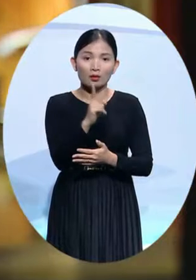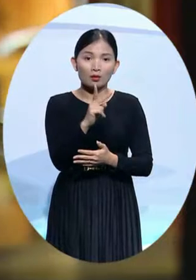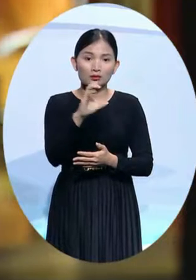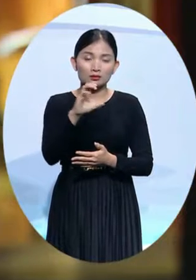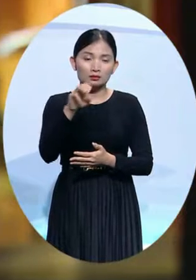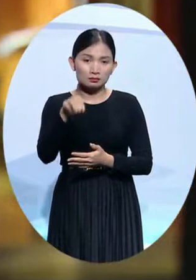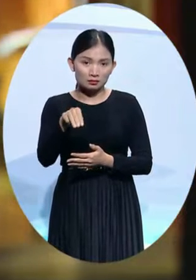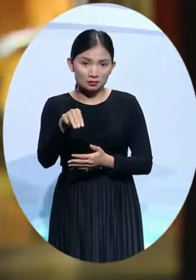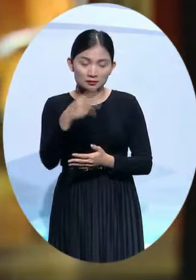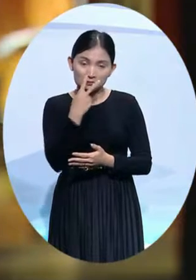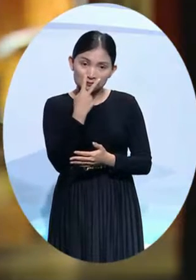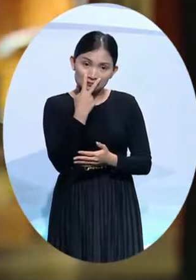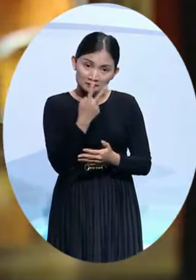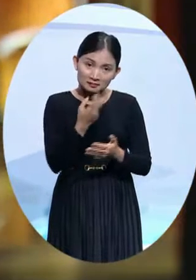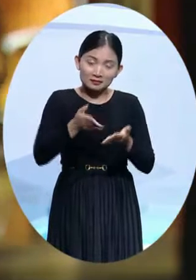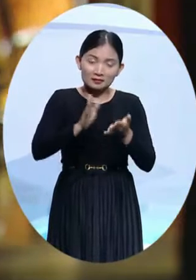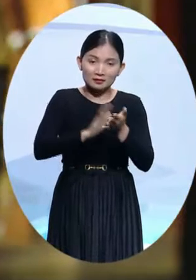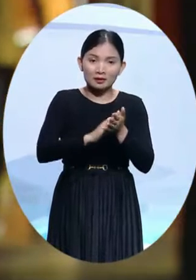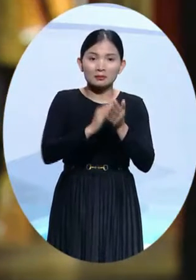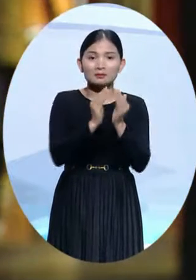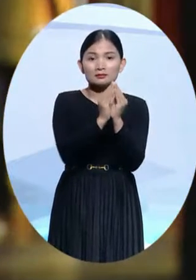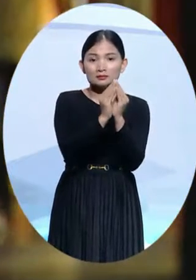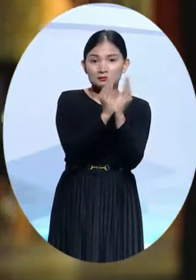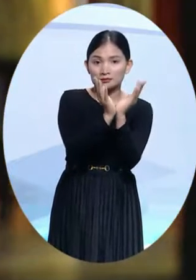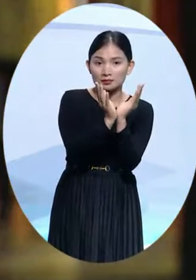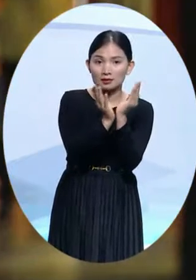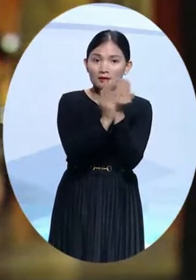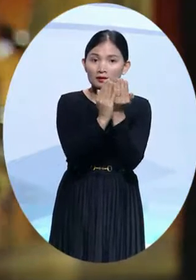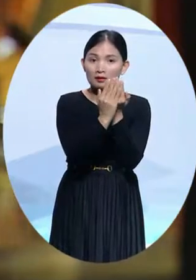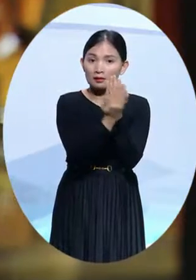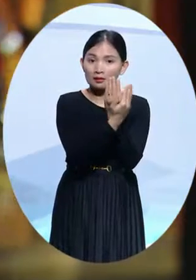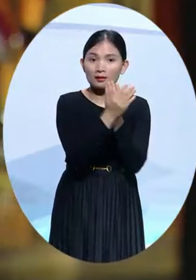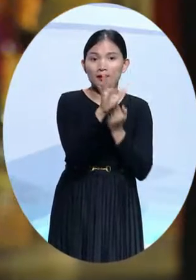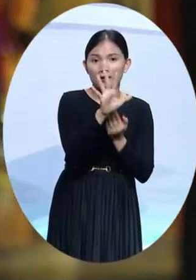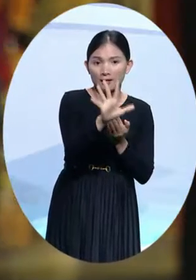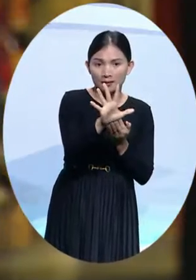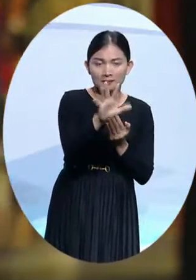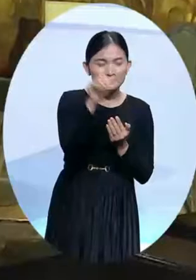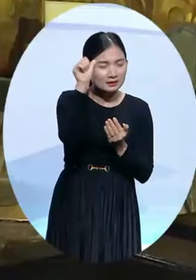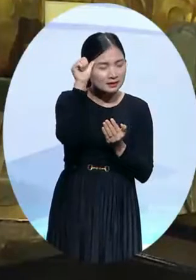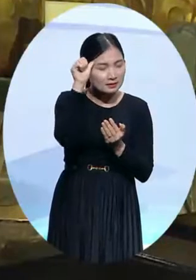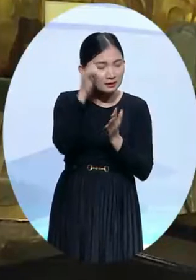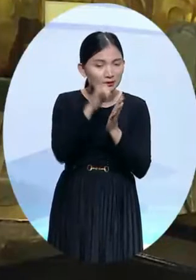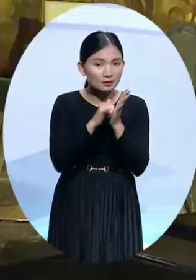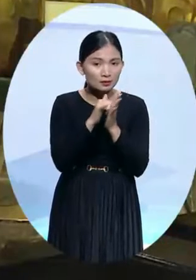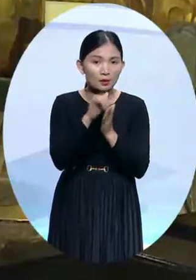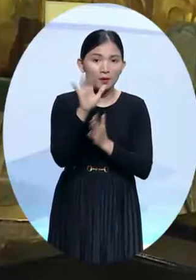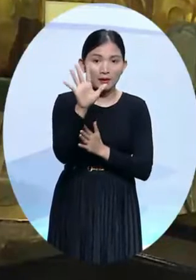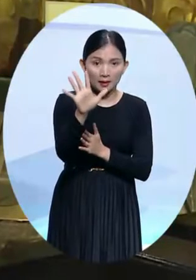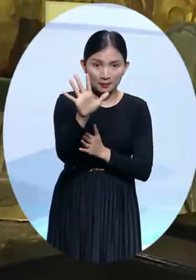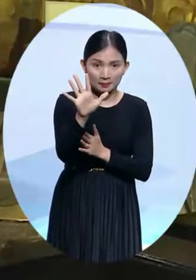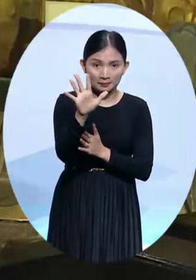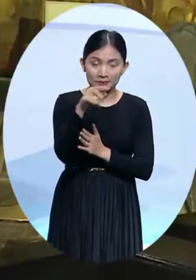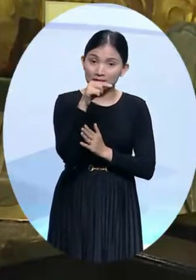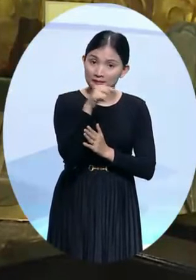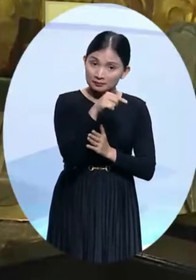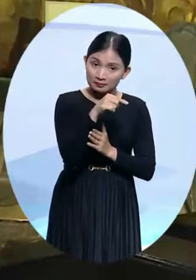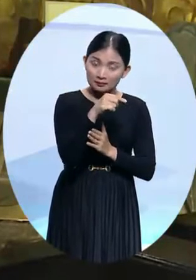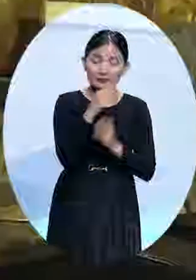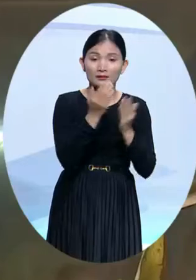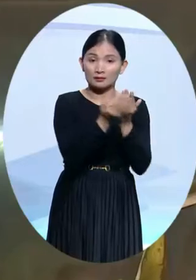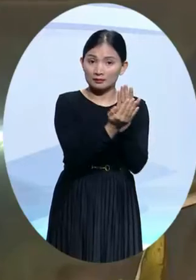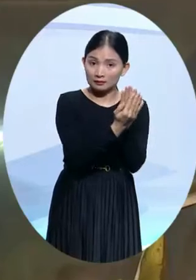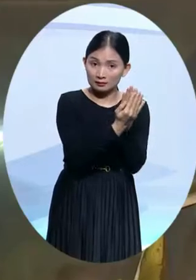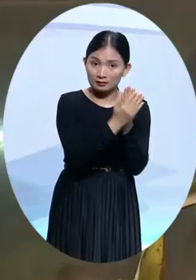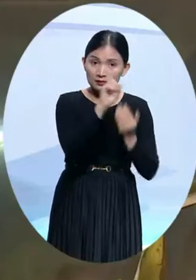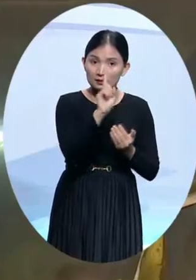tố làm nên chiến thắng. Bức thư này được đặt tại cánh hoa sen đầu tiên và gắn với hình ảnh một chiến sĩ cảm tử quân ôm